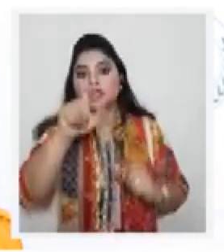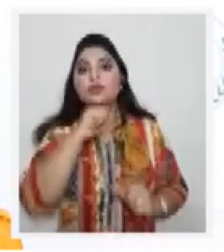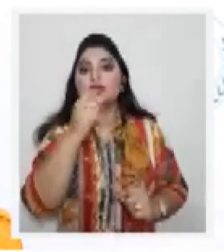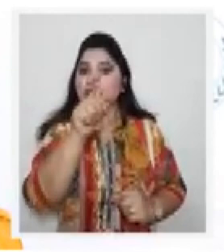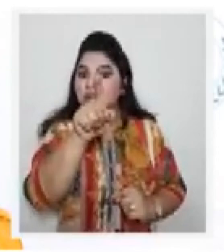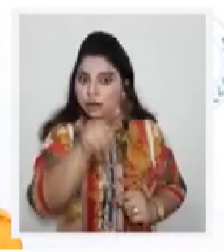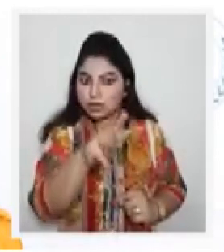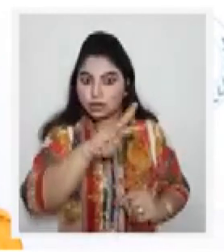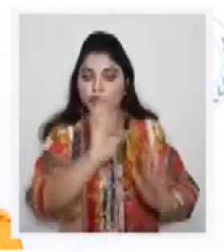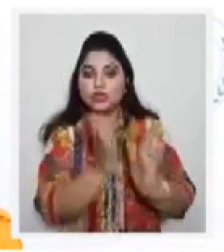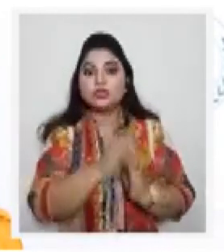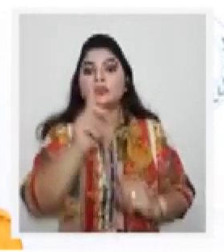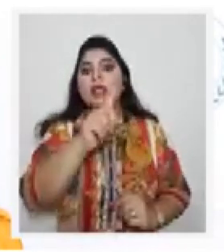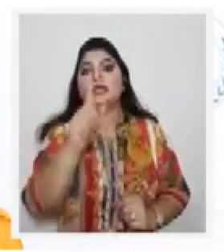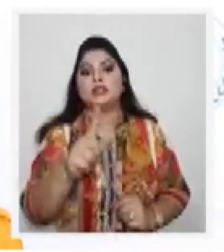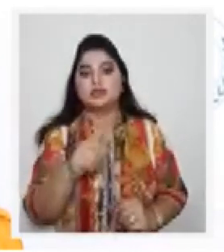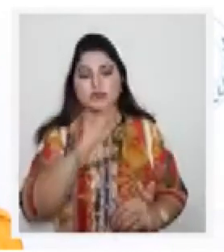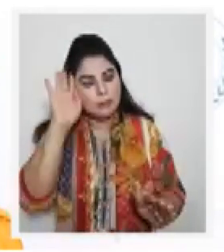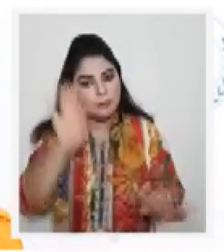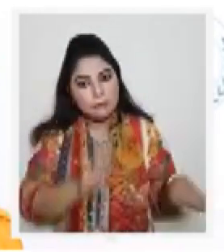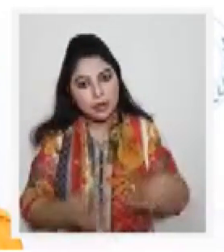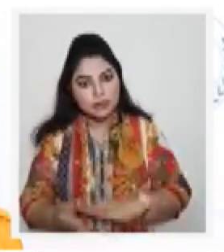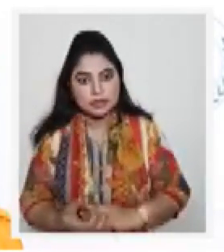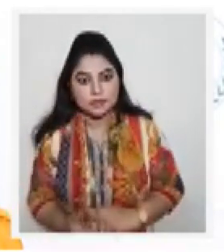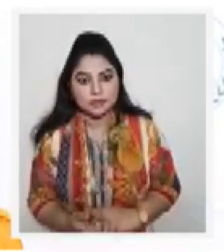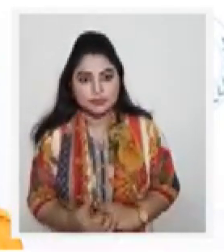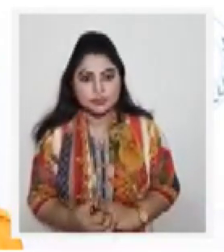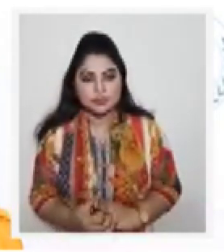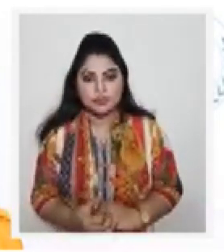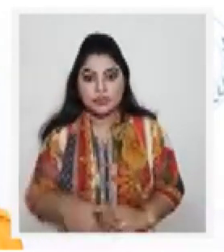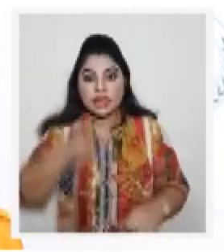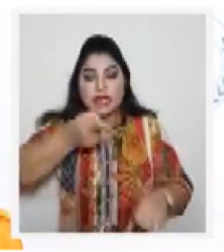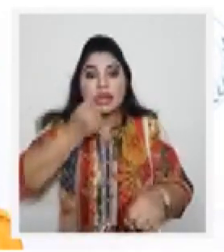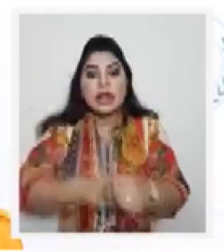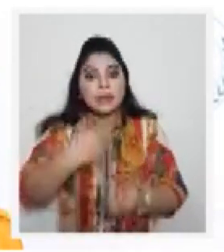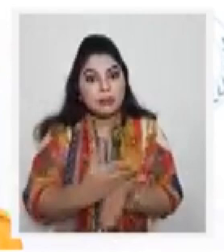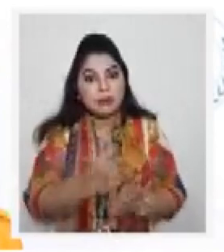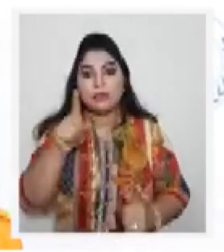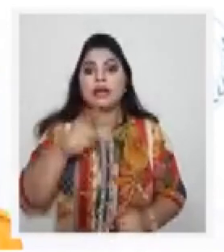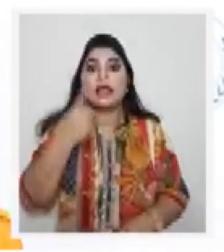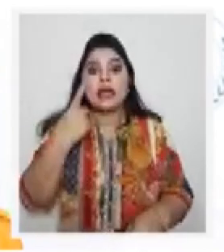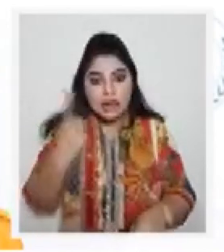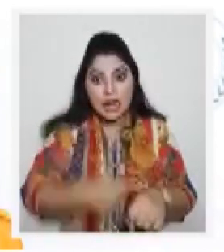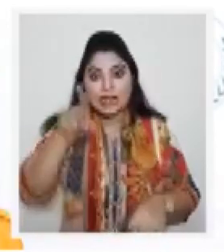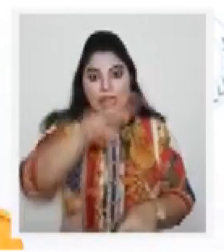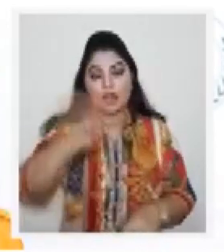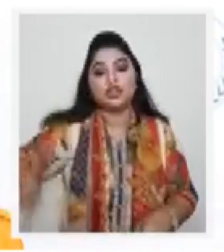6 জন, 51 থেকে 60 6 জন, 61 থেকে 70 13 জন এবং 71 থেকে 80 7 জন।